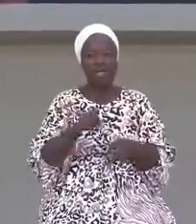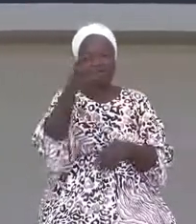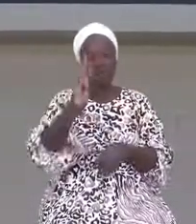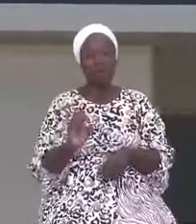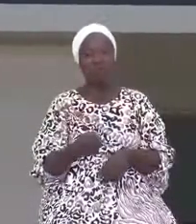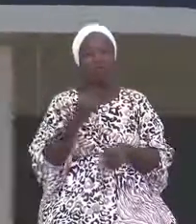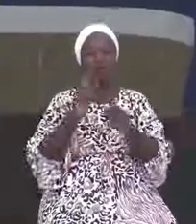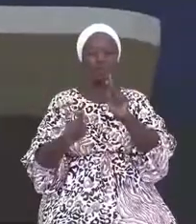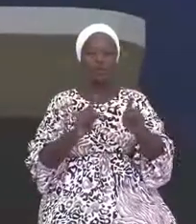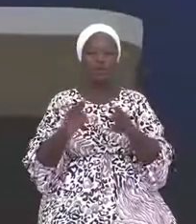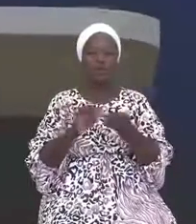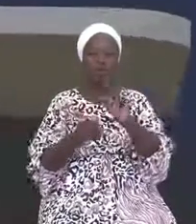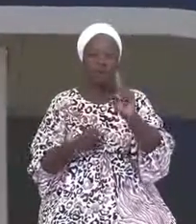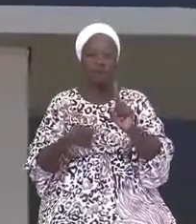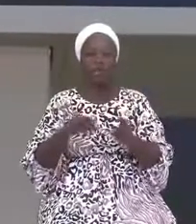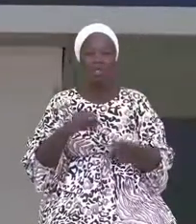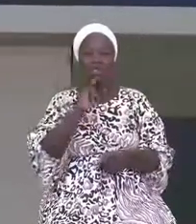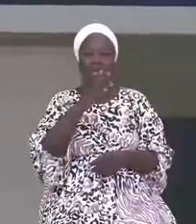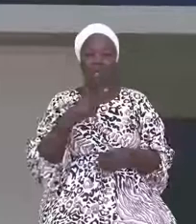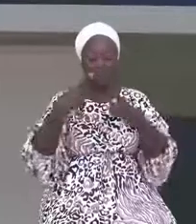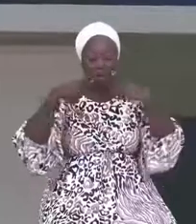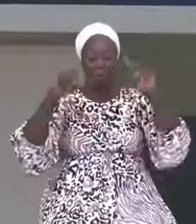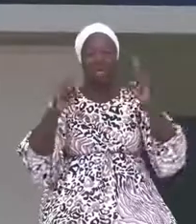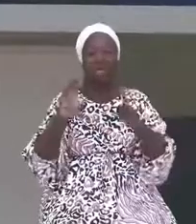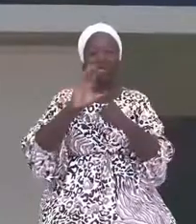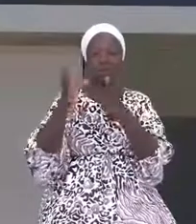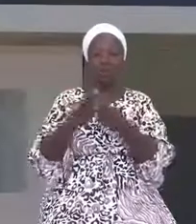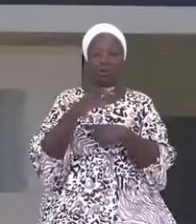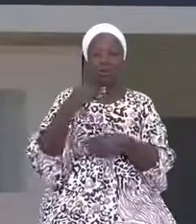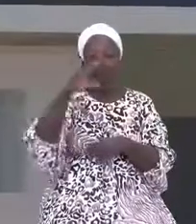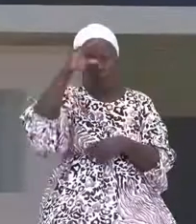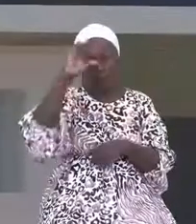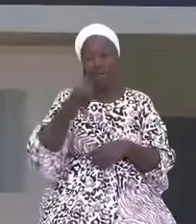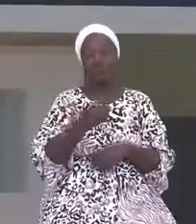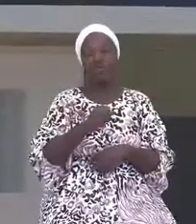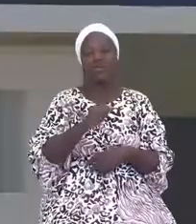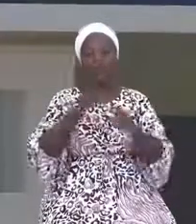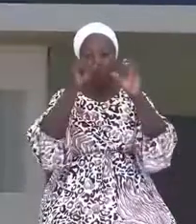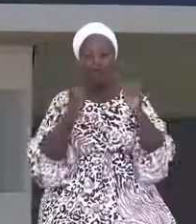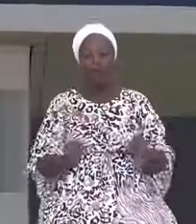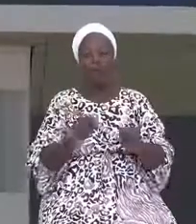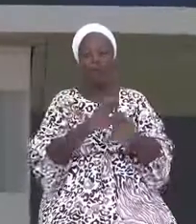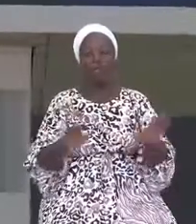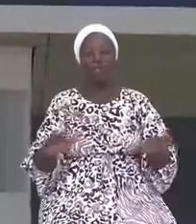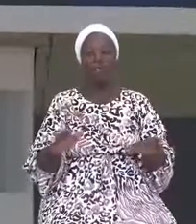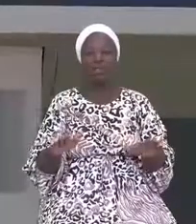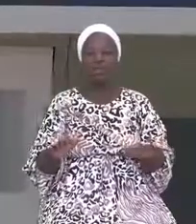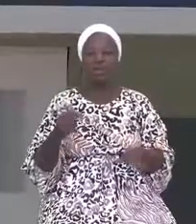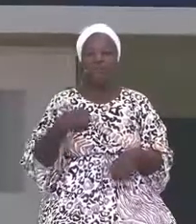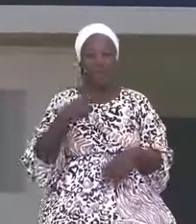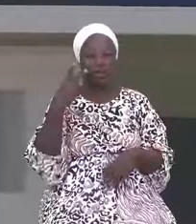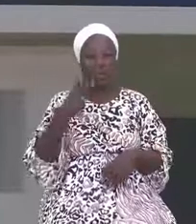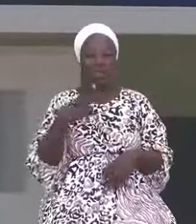Premier point, la condition avérée de l'impuissance de l'homme. Alors, lisons